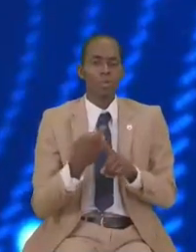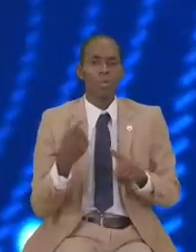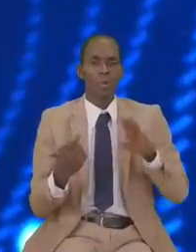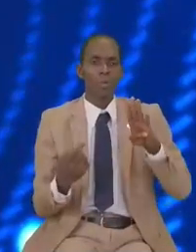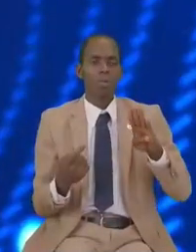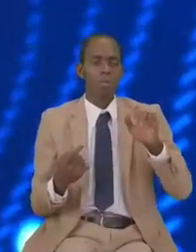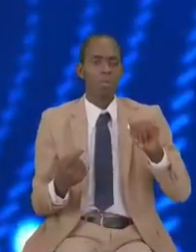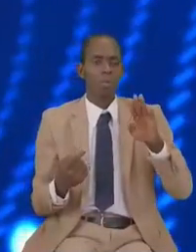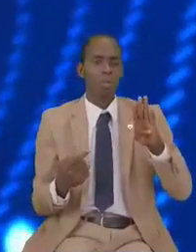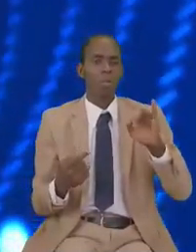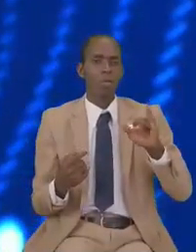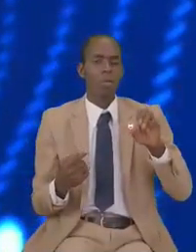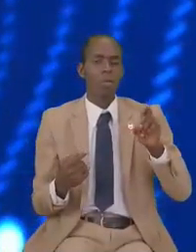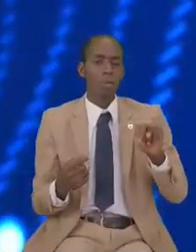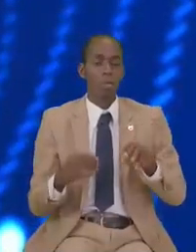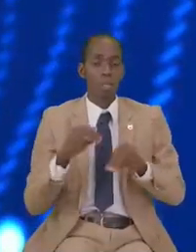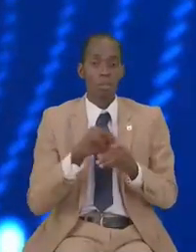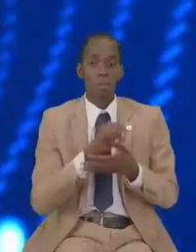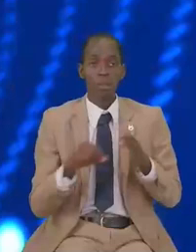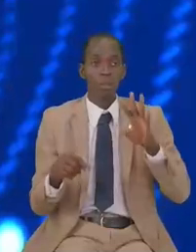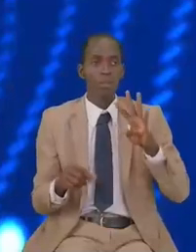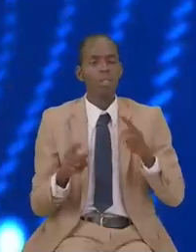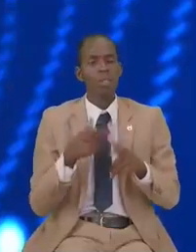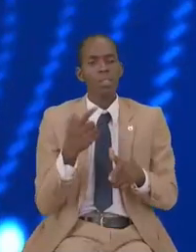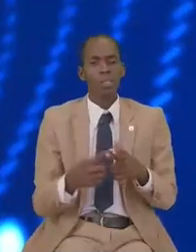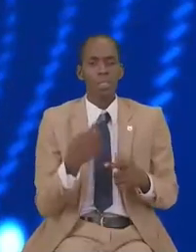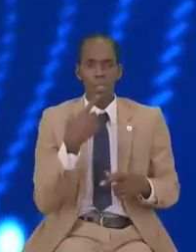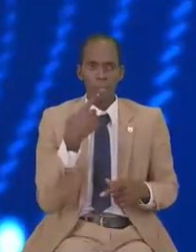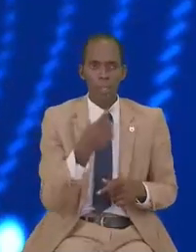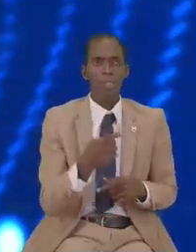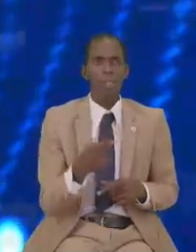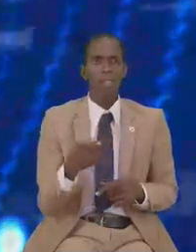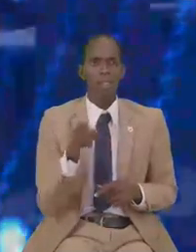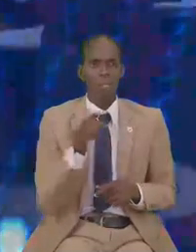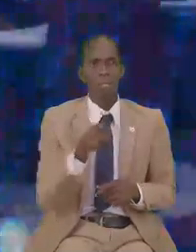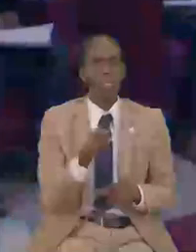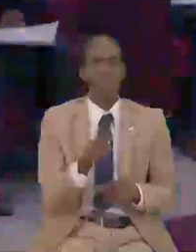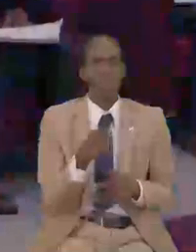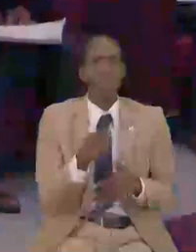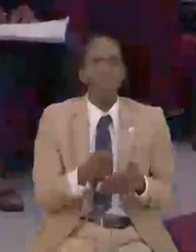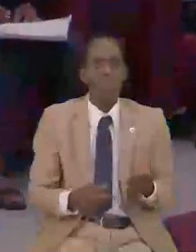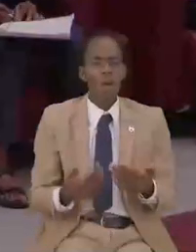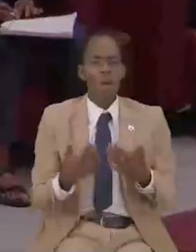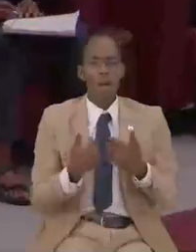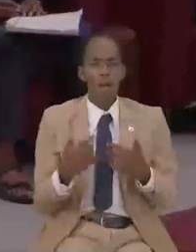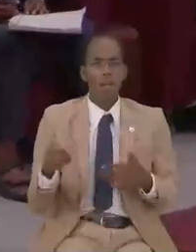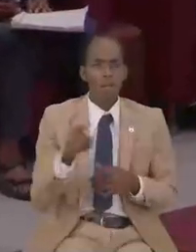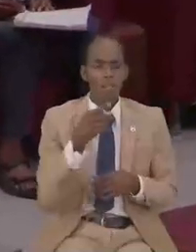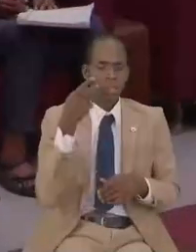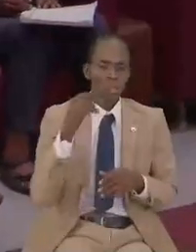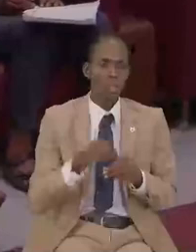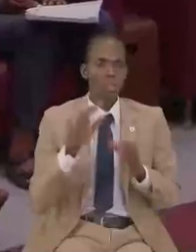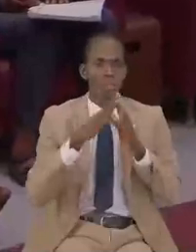Babylone. Verset 4. Esaïe dit encore, qu'ont-ils vu dans ta